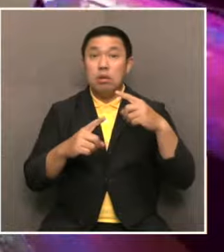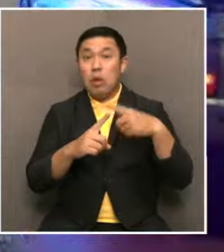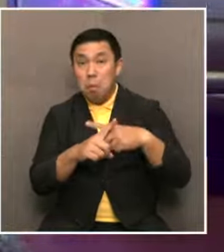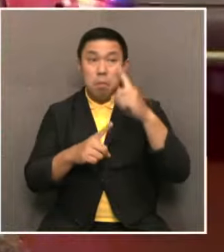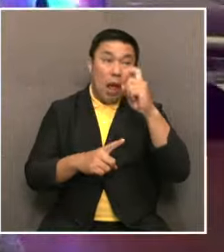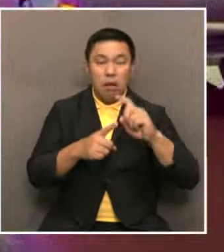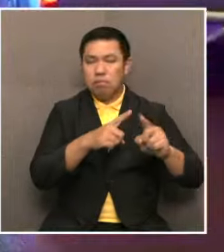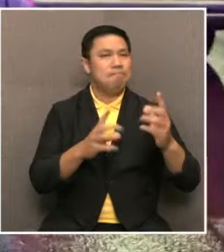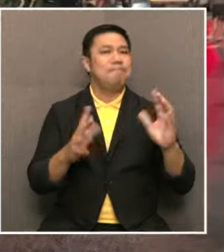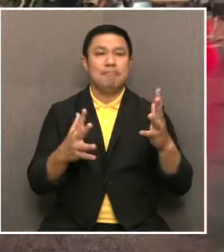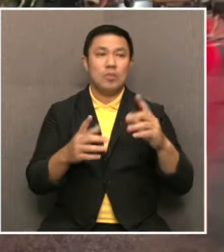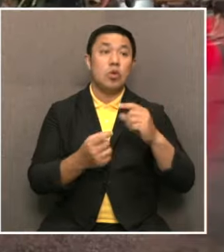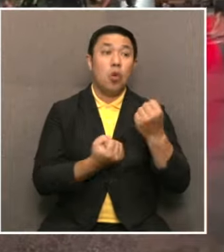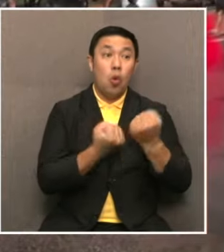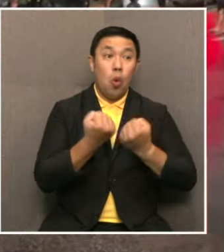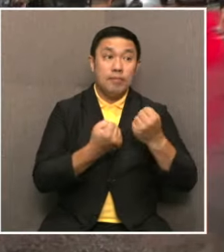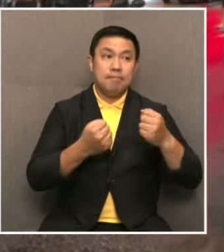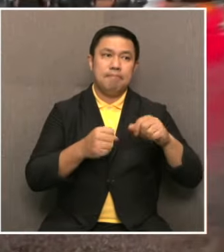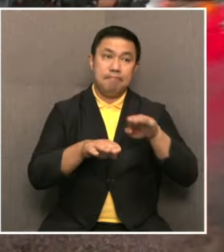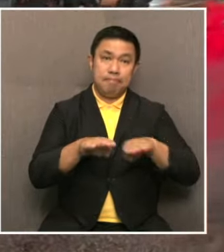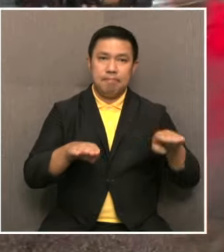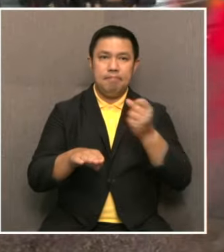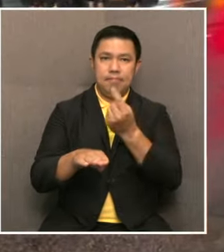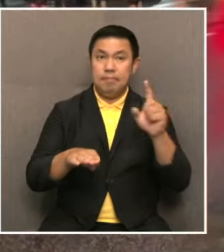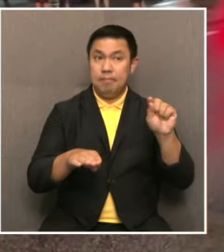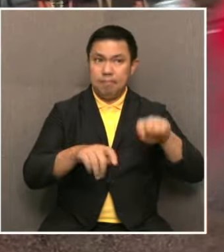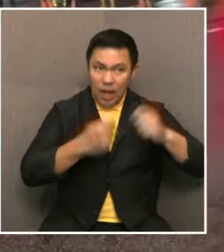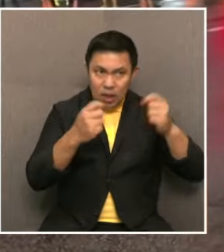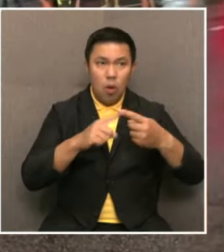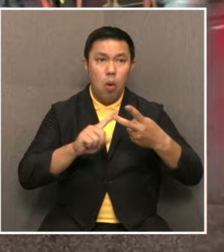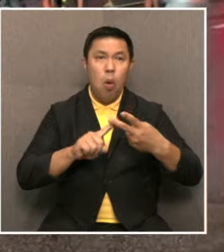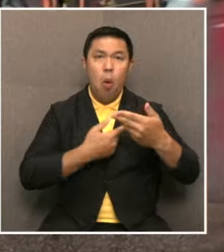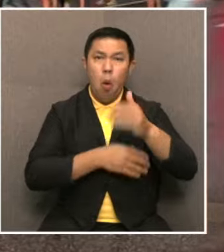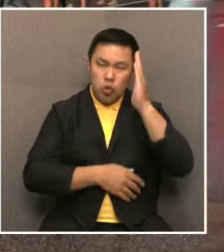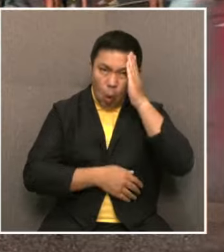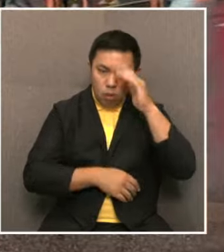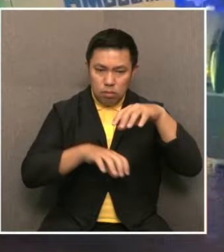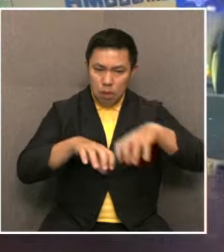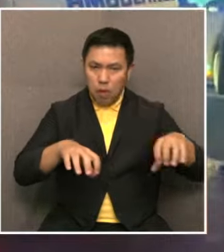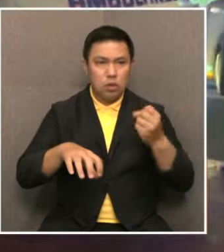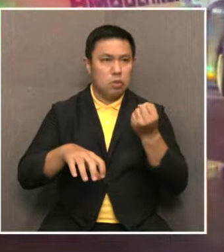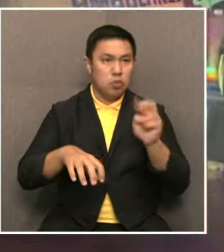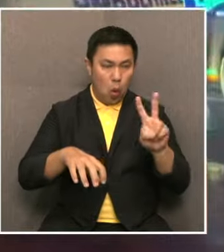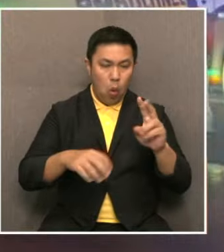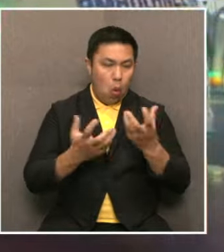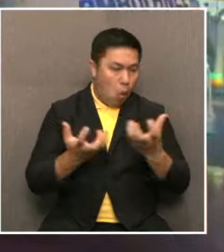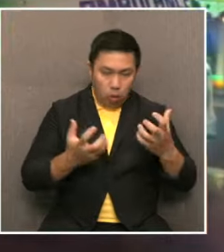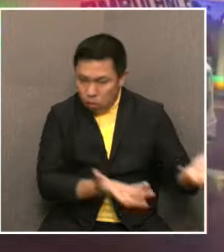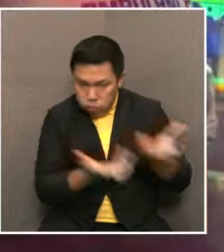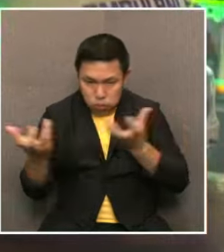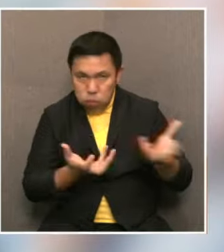รถยนต์นี่ก็เสียหายไปประมาณ 20คันรวมถึงห้องพัก 12หลังเ้าของนี้เก็บไม่ทันเสียหายหมดเลย